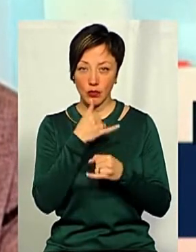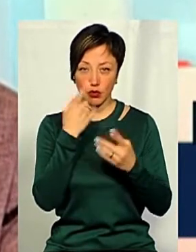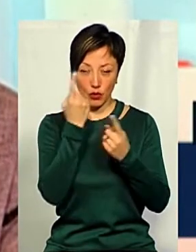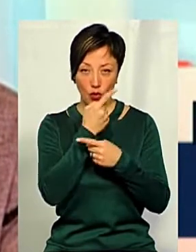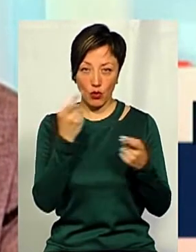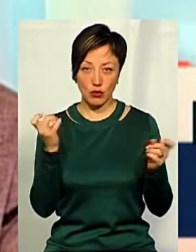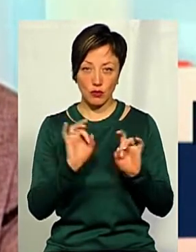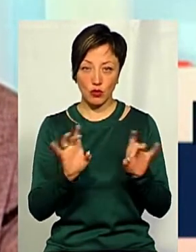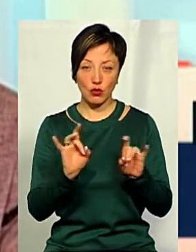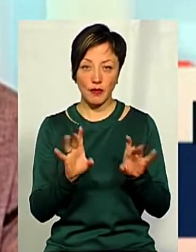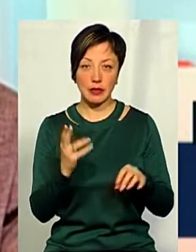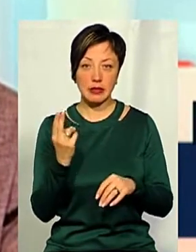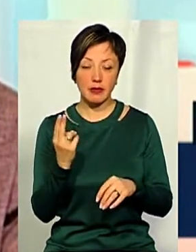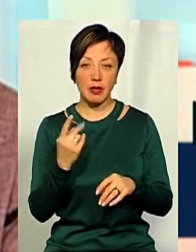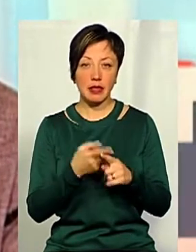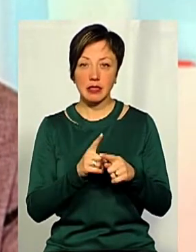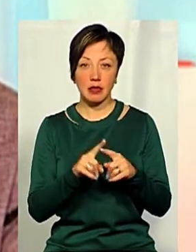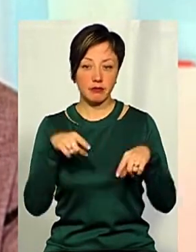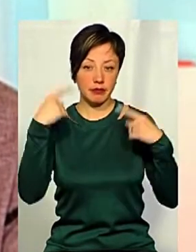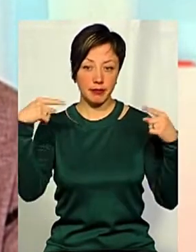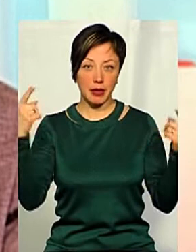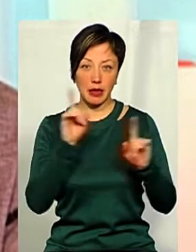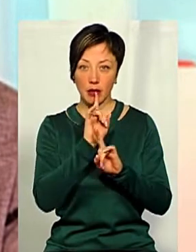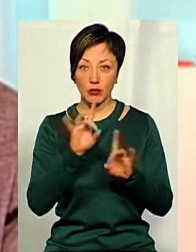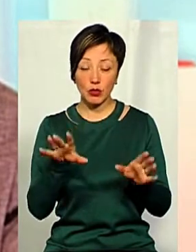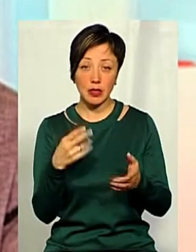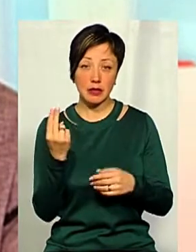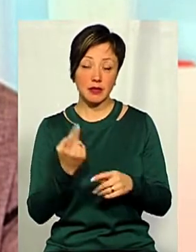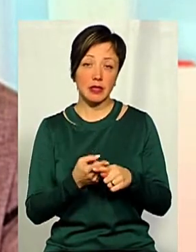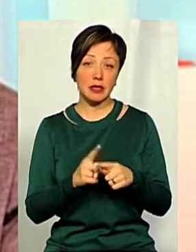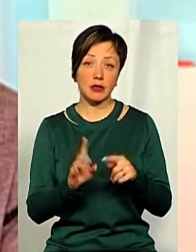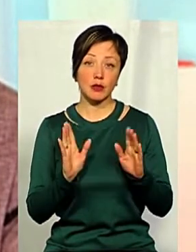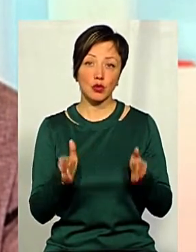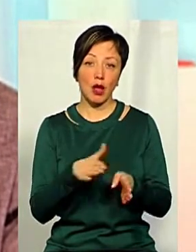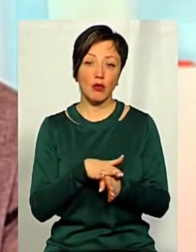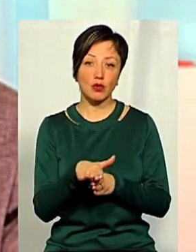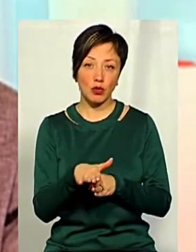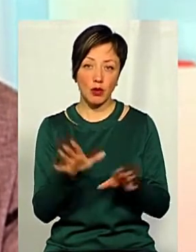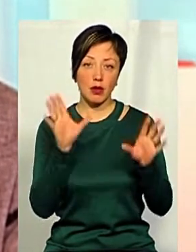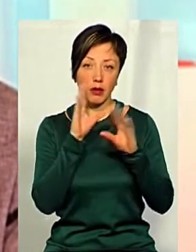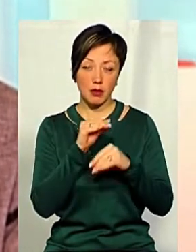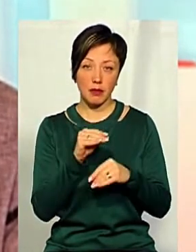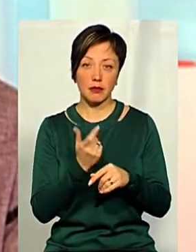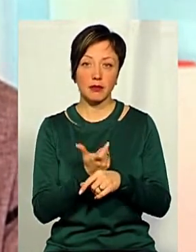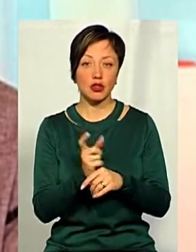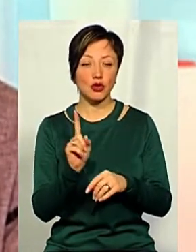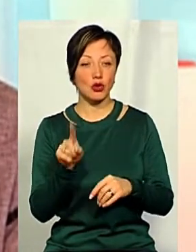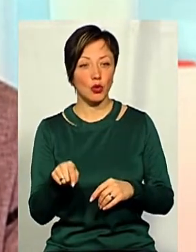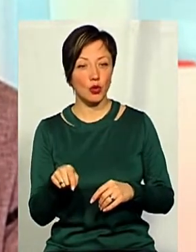озвучувати цифри, але то не буде космічні цифри. І це будуть абсолютно підйомні цифри. Більше того, в